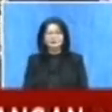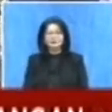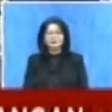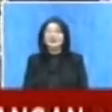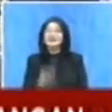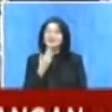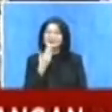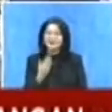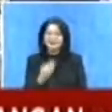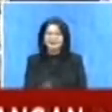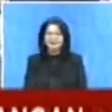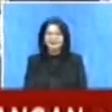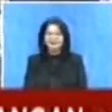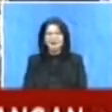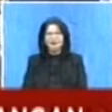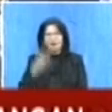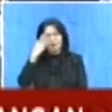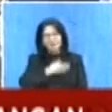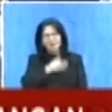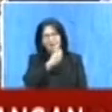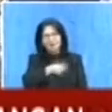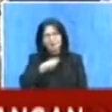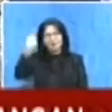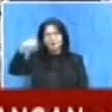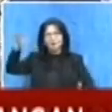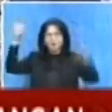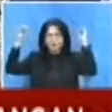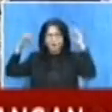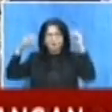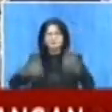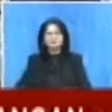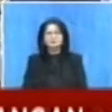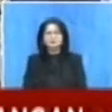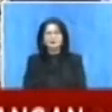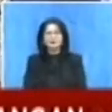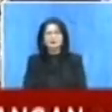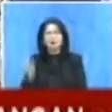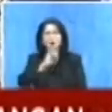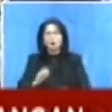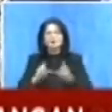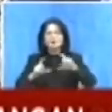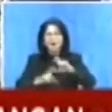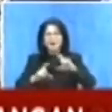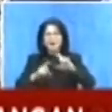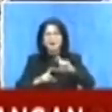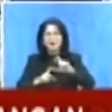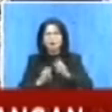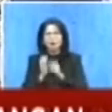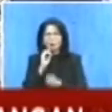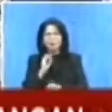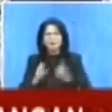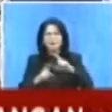Terima kasih. Wassalamualaikum warahmatullahi wabarakatuh. Om Santi Santi Santi Santi